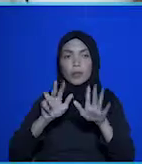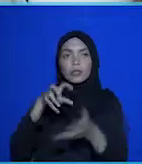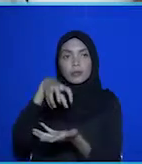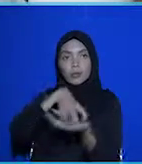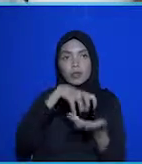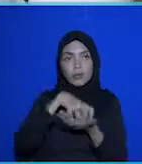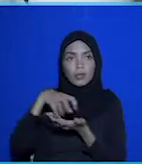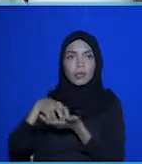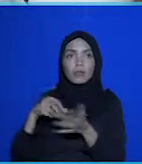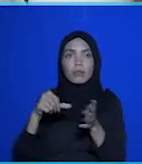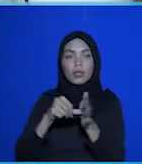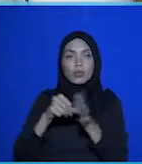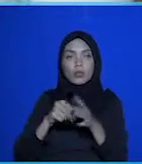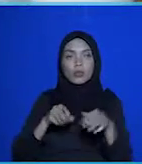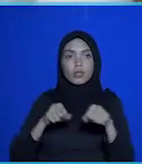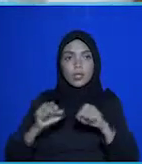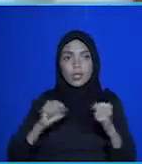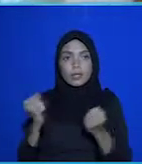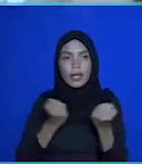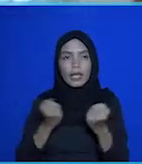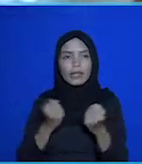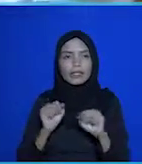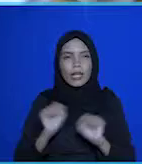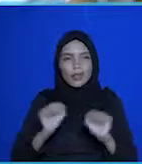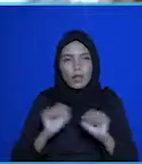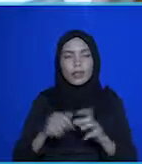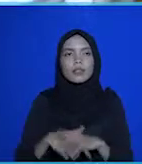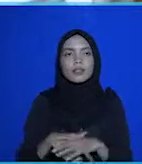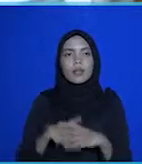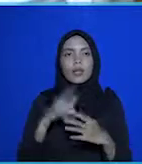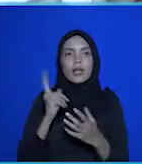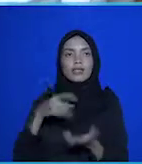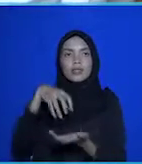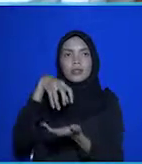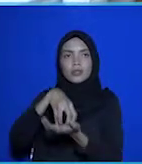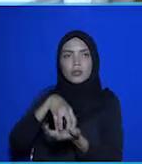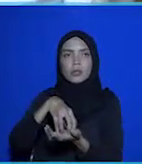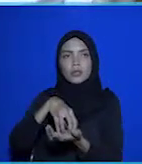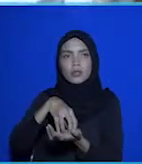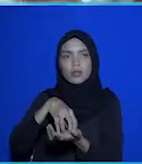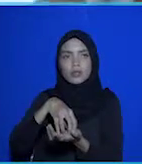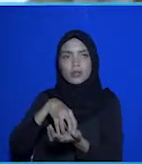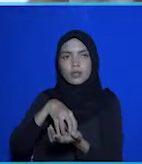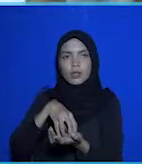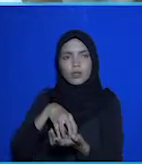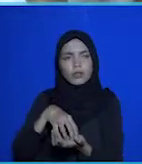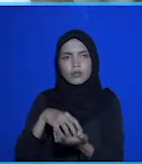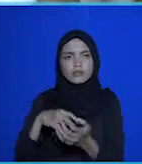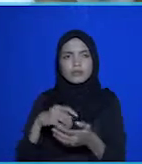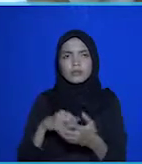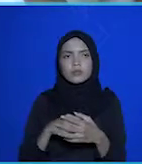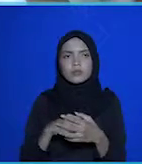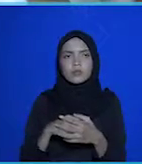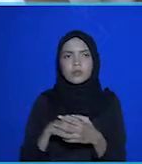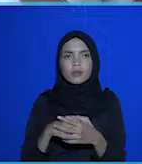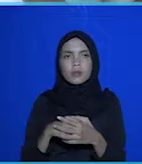Pembagian sembako sesuai dengan, kemudian ada posko sesuai dengan keputusan sekda setempat ya. Itu BUMN